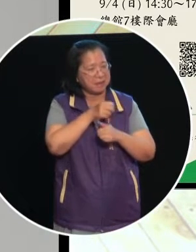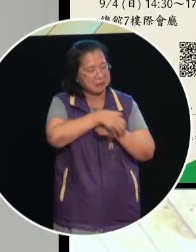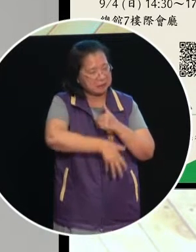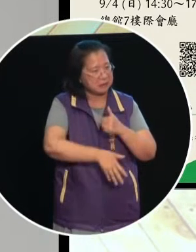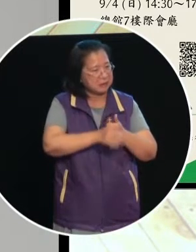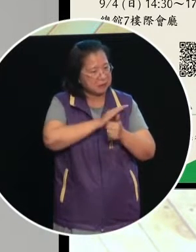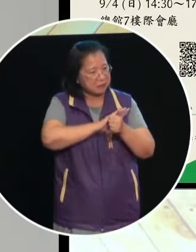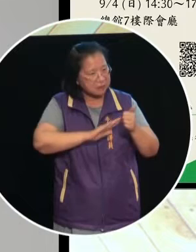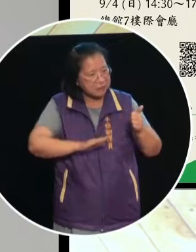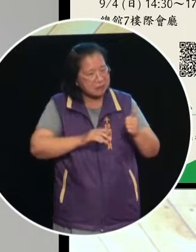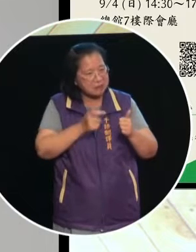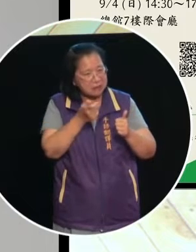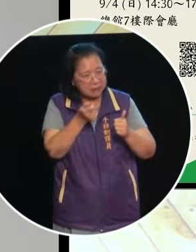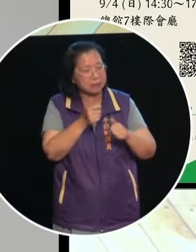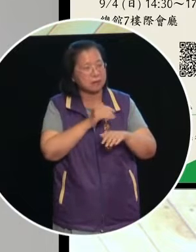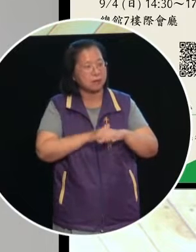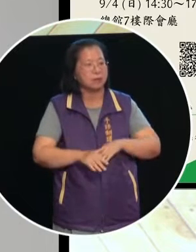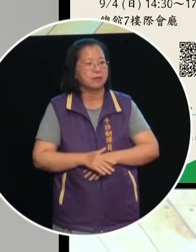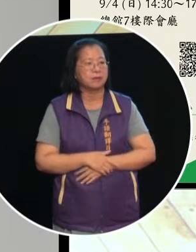响。